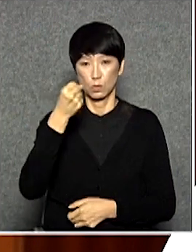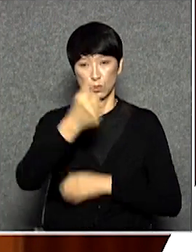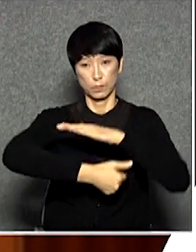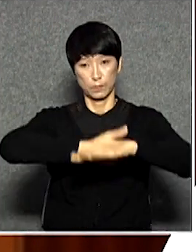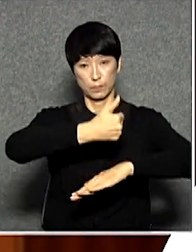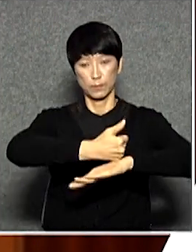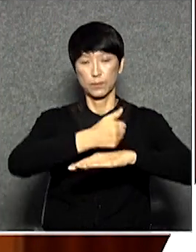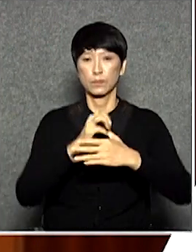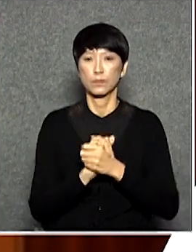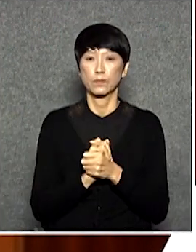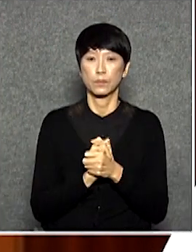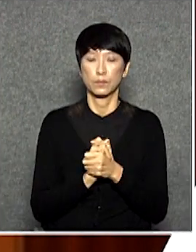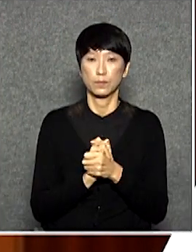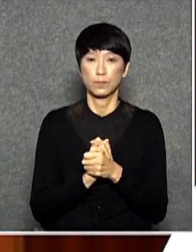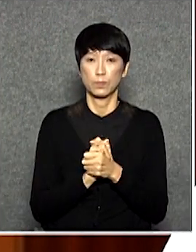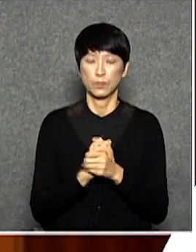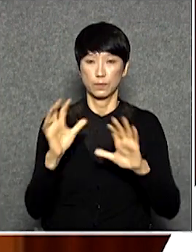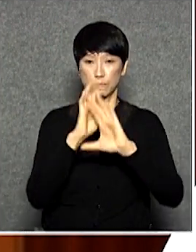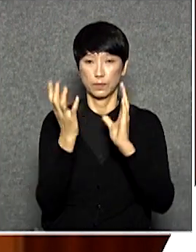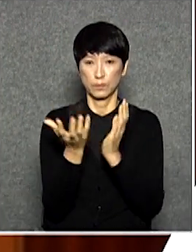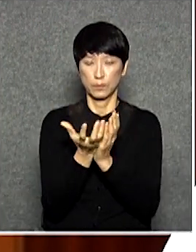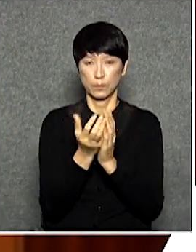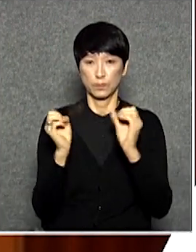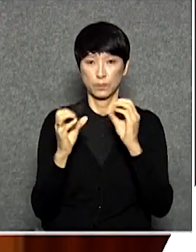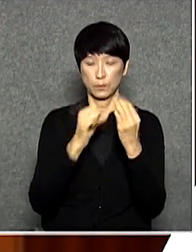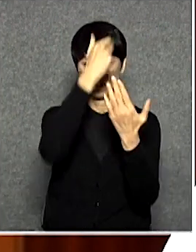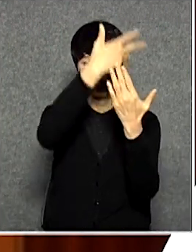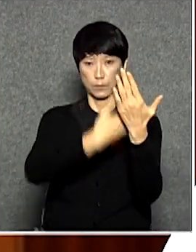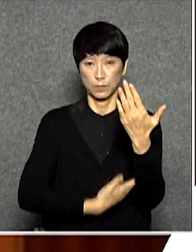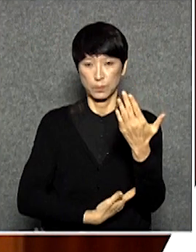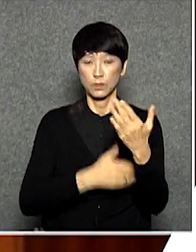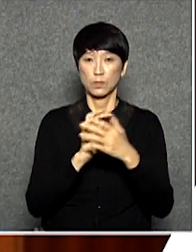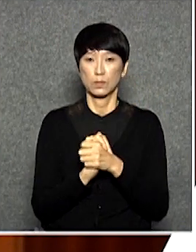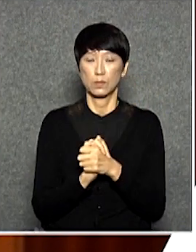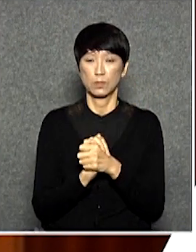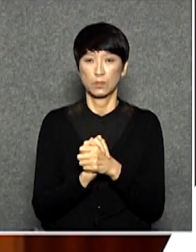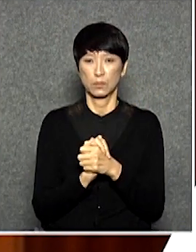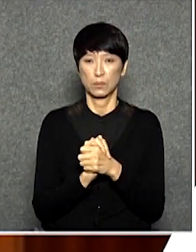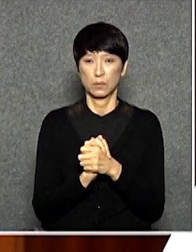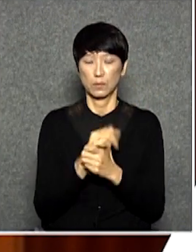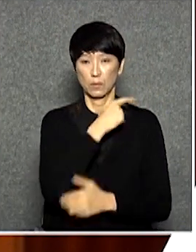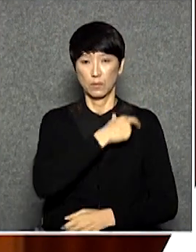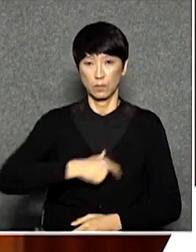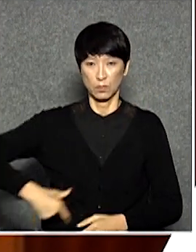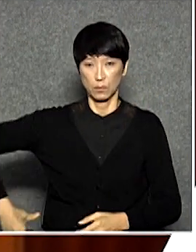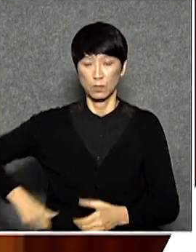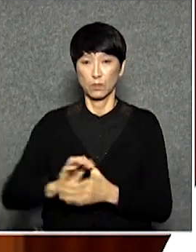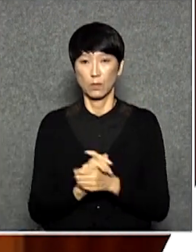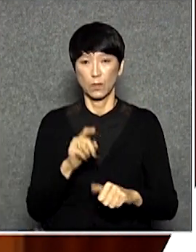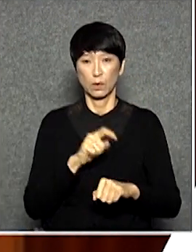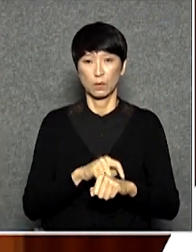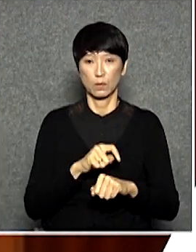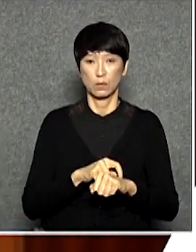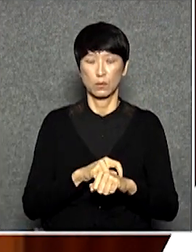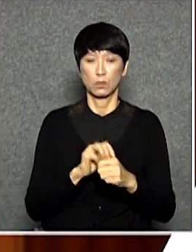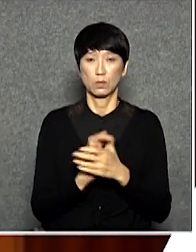樣。咁所以喺成個會議規程當中裏邊咧，就係冇任何議員係可以係喺依個時間裏邊咧